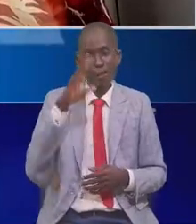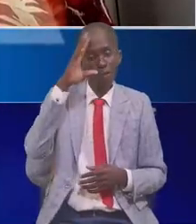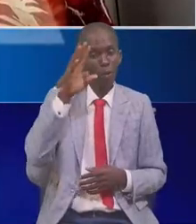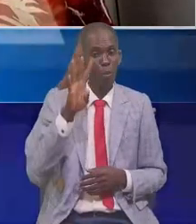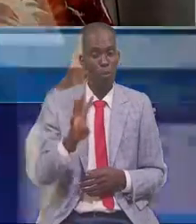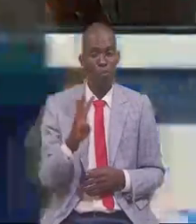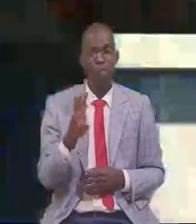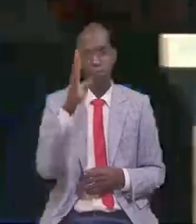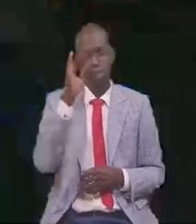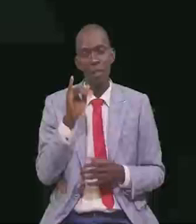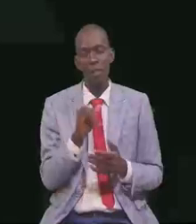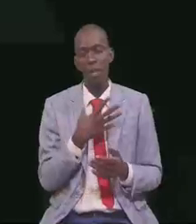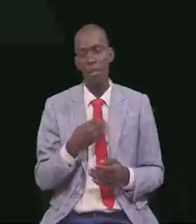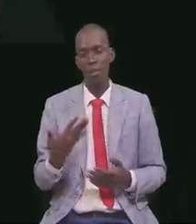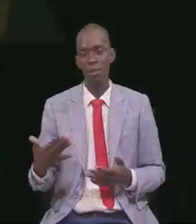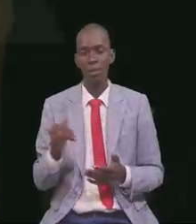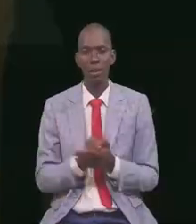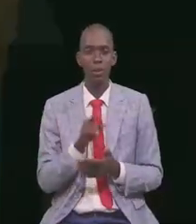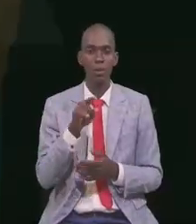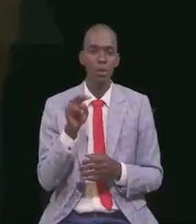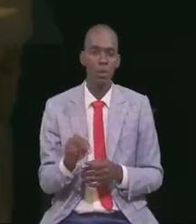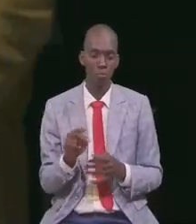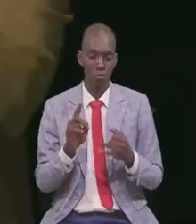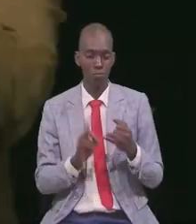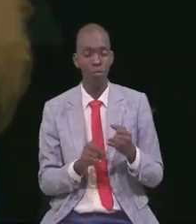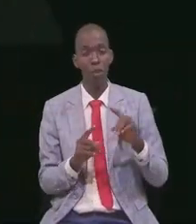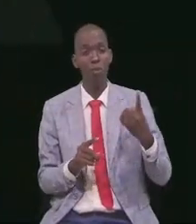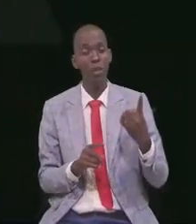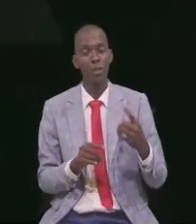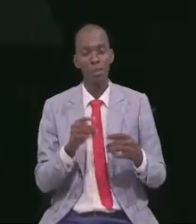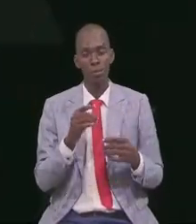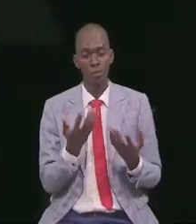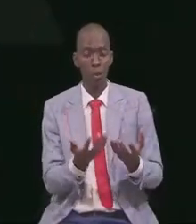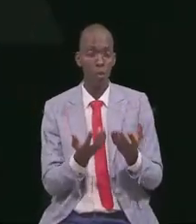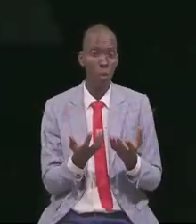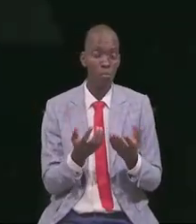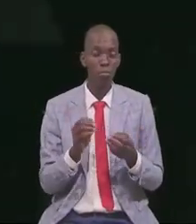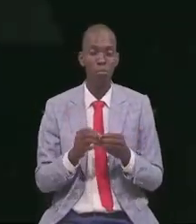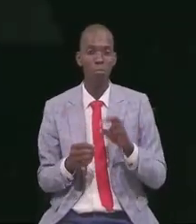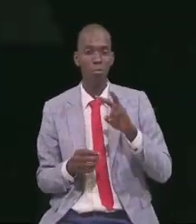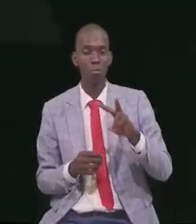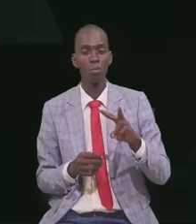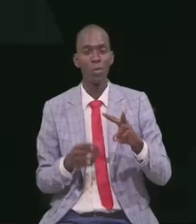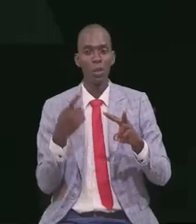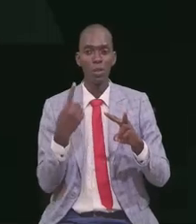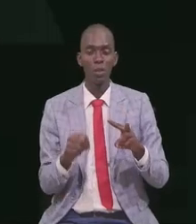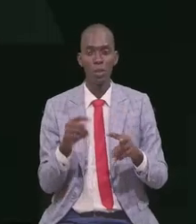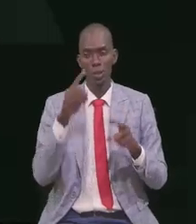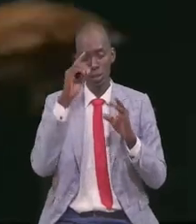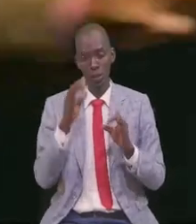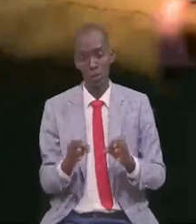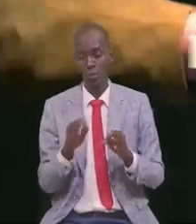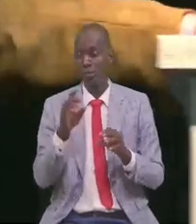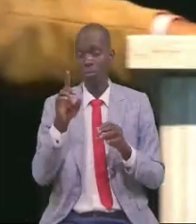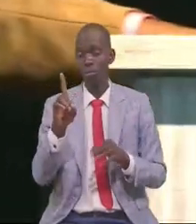avez besoin. Le désir, la décision, la détermination et la désespérance.